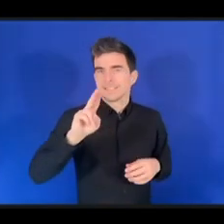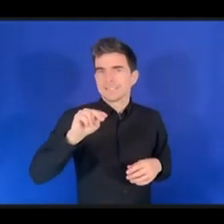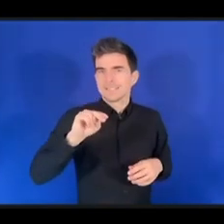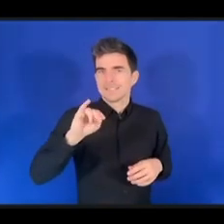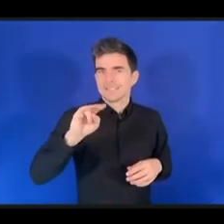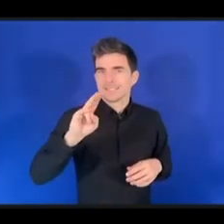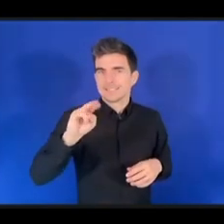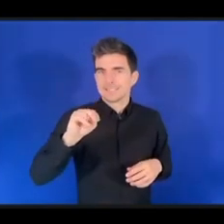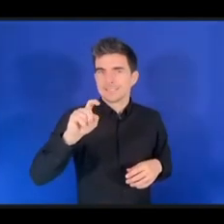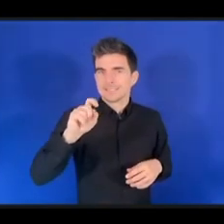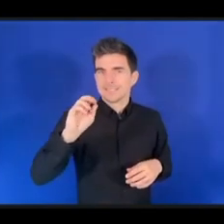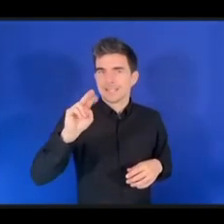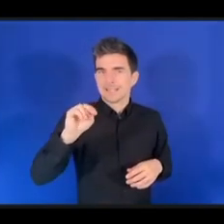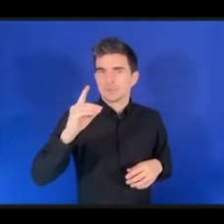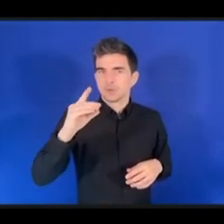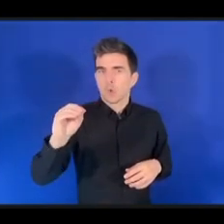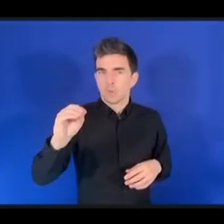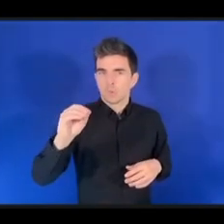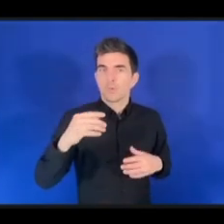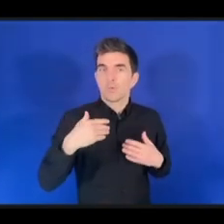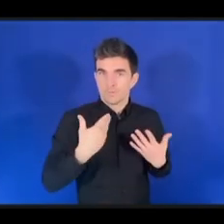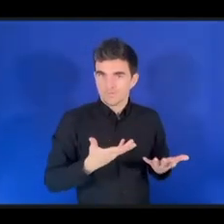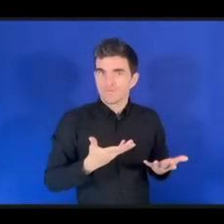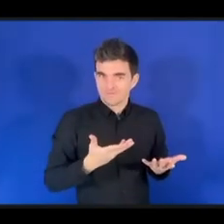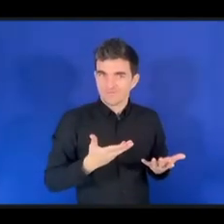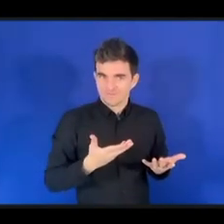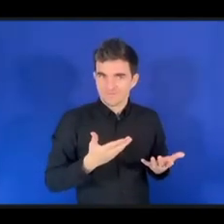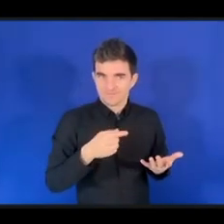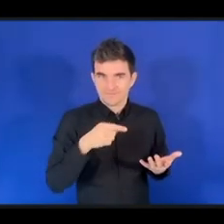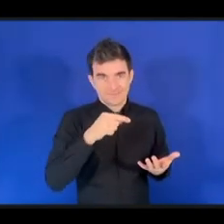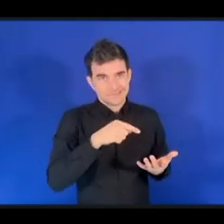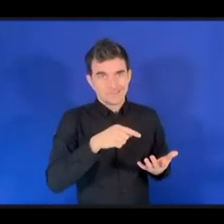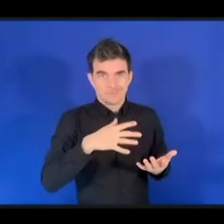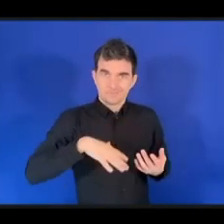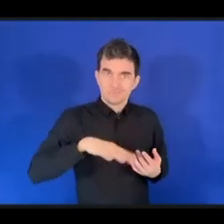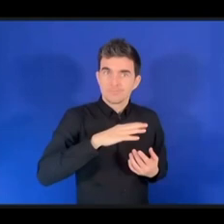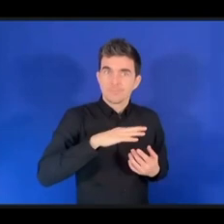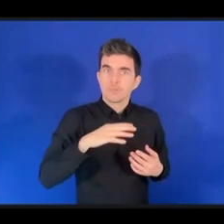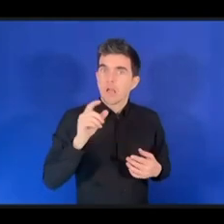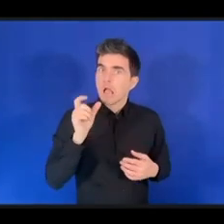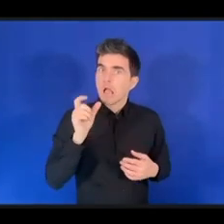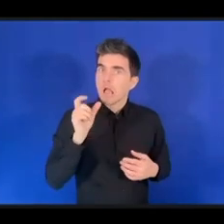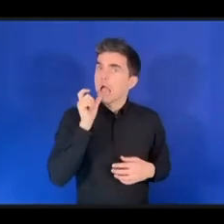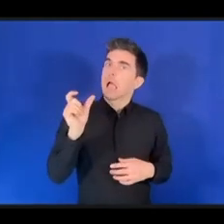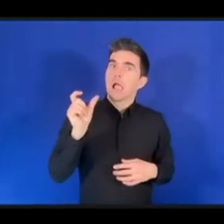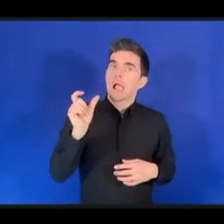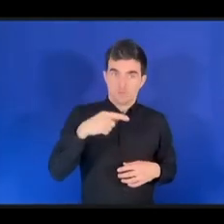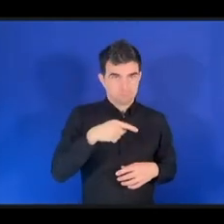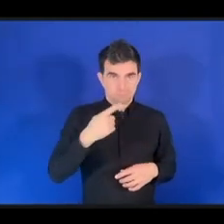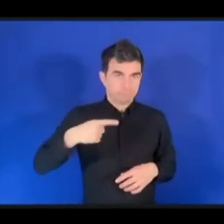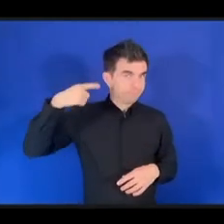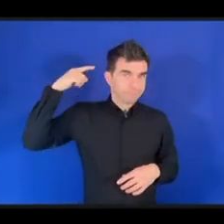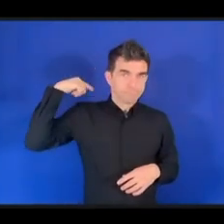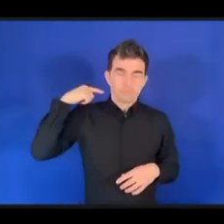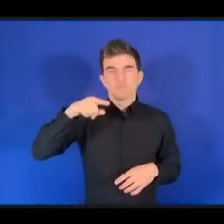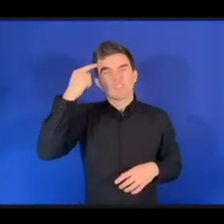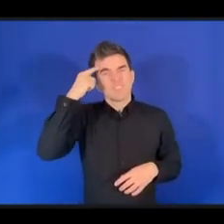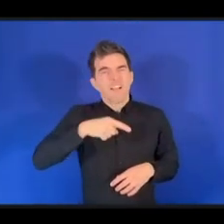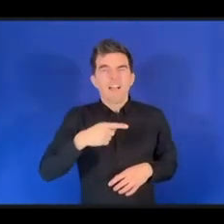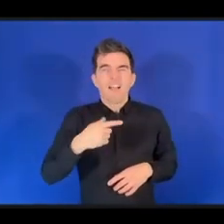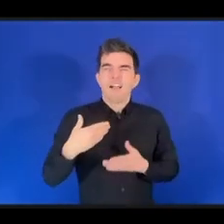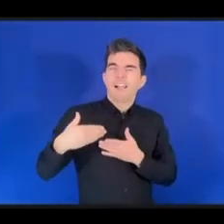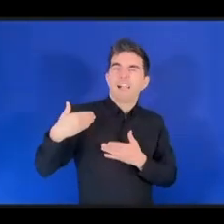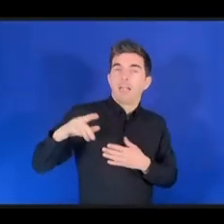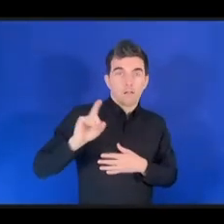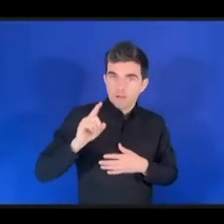Nintendo Saquet également est produit à Kyoto depuis très longtemps